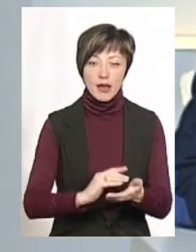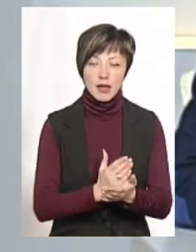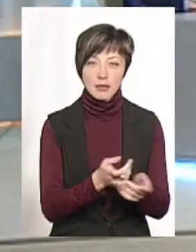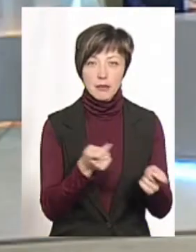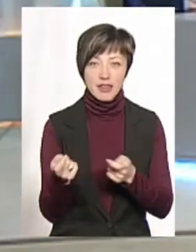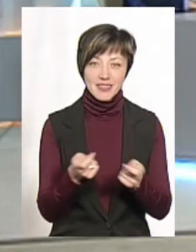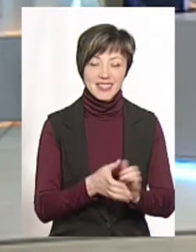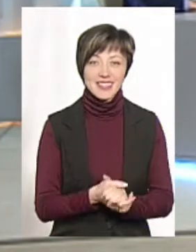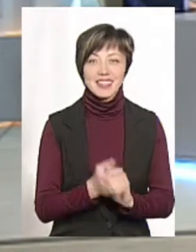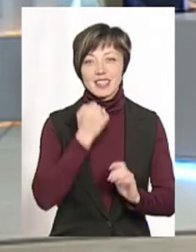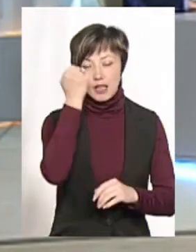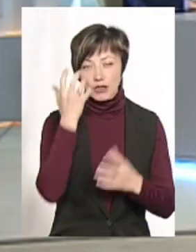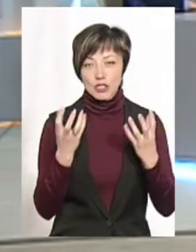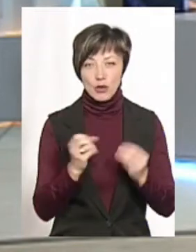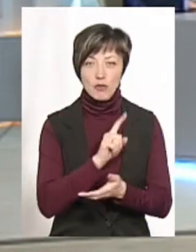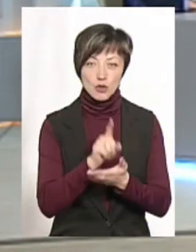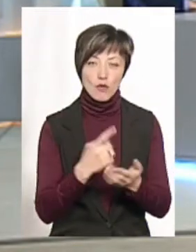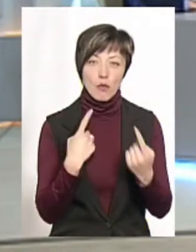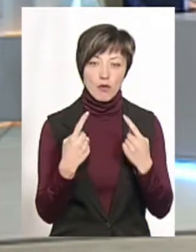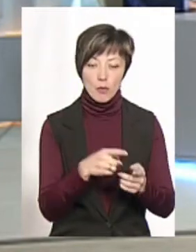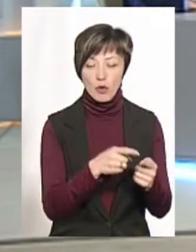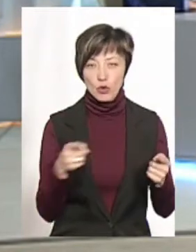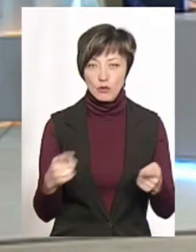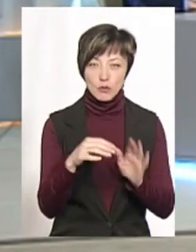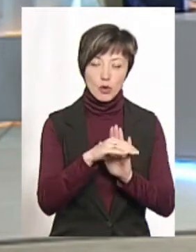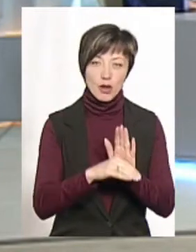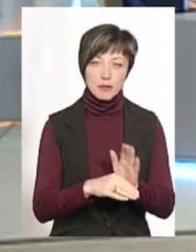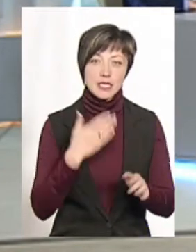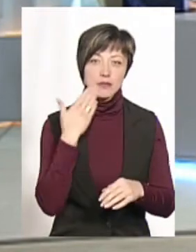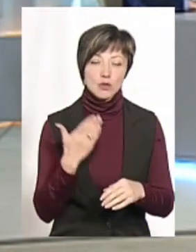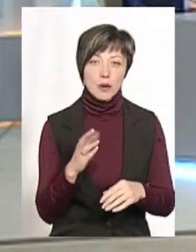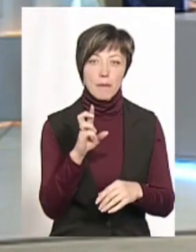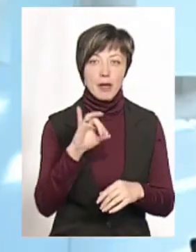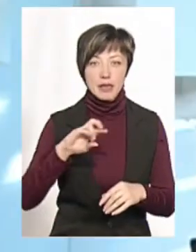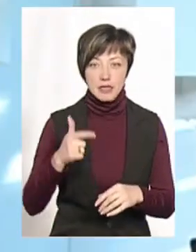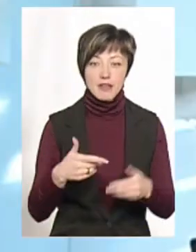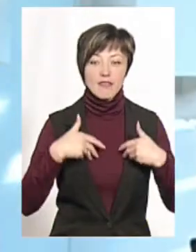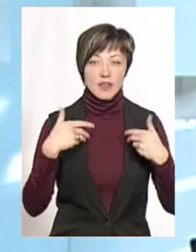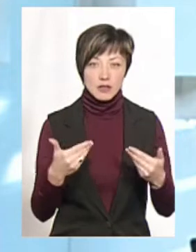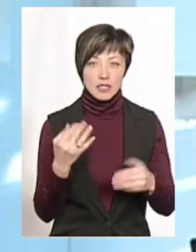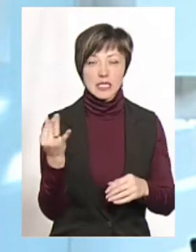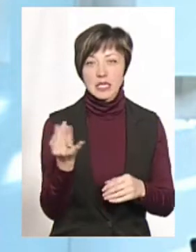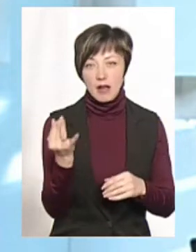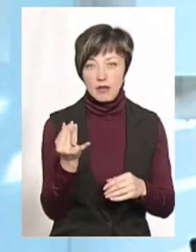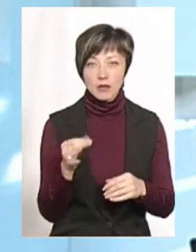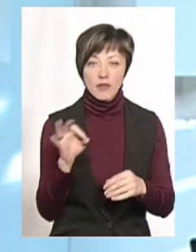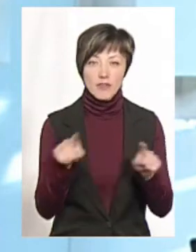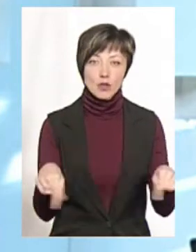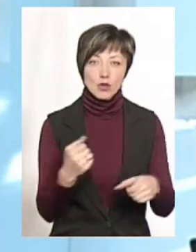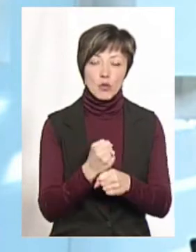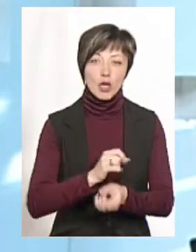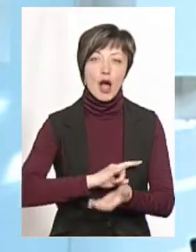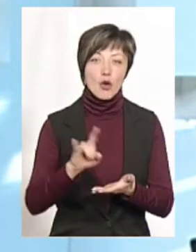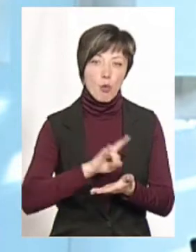перевезення. Дякую, пане Олександре. Про це ми ще обов'язково поговоримо впродовж передачі. А звітуючи у березні, ви висловили зацікавленість відновленням